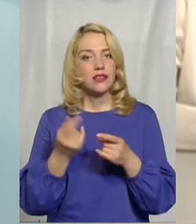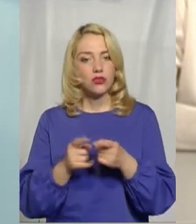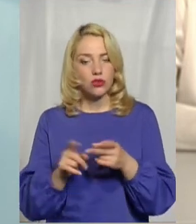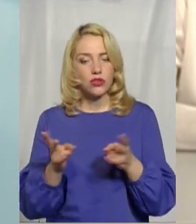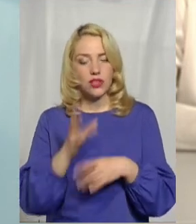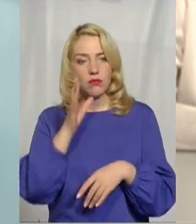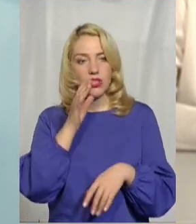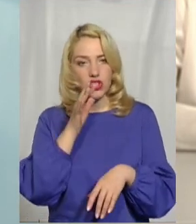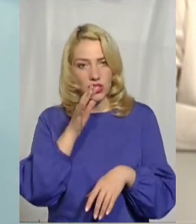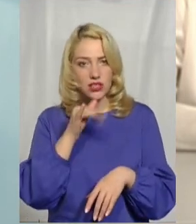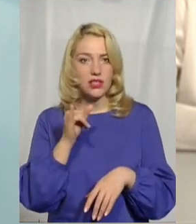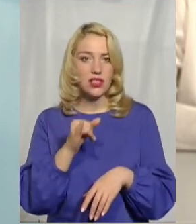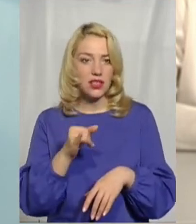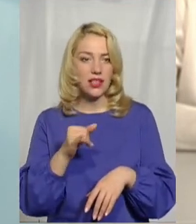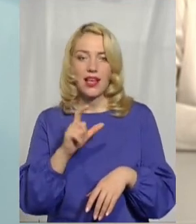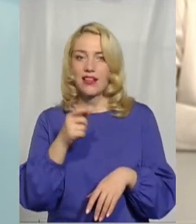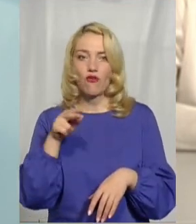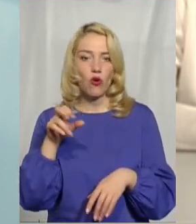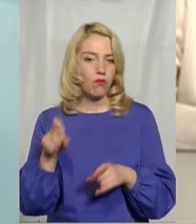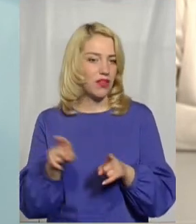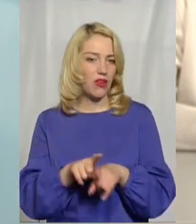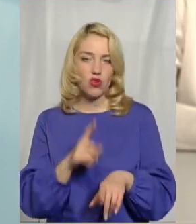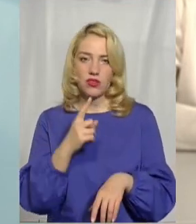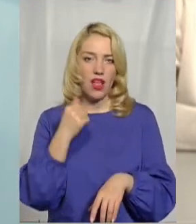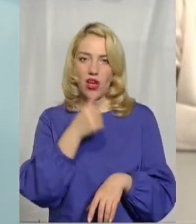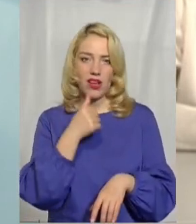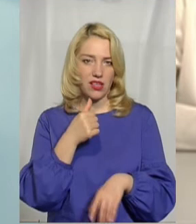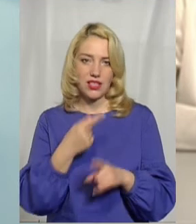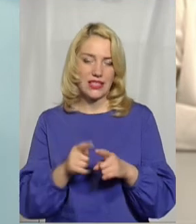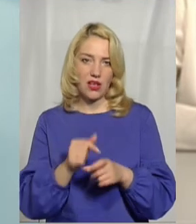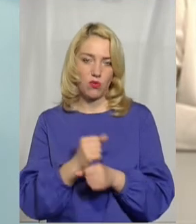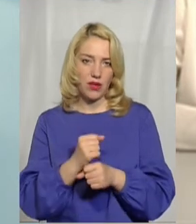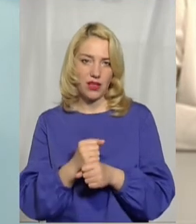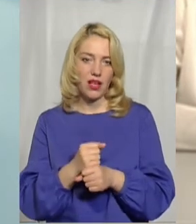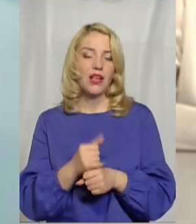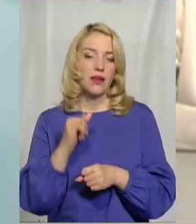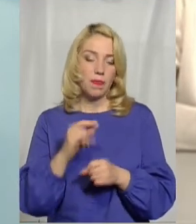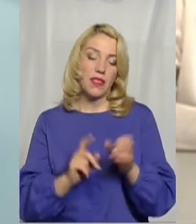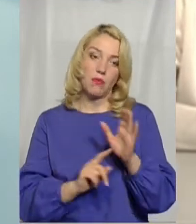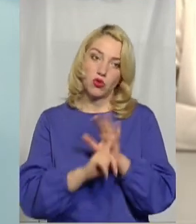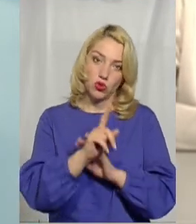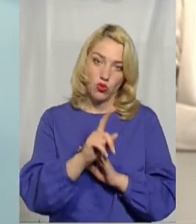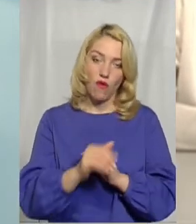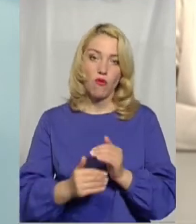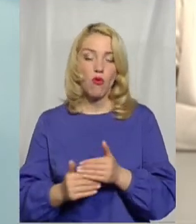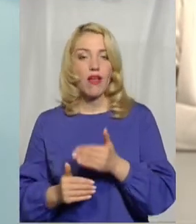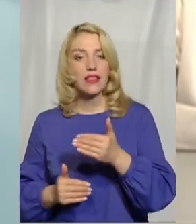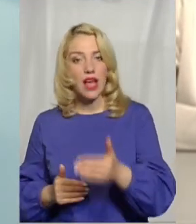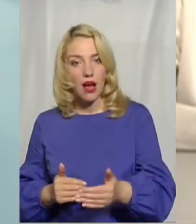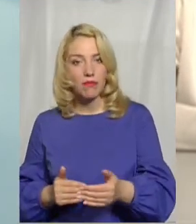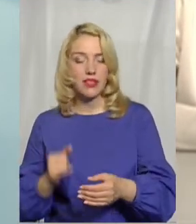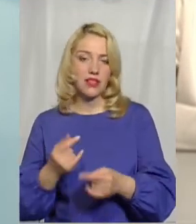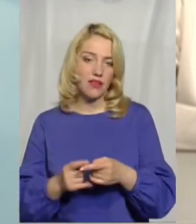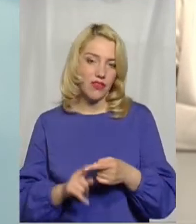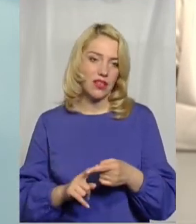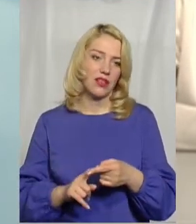час. Європа йшла, це також не за один рік робила. І відповідно, ми на початковому етапі, і він